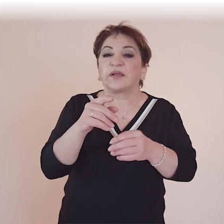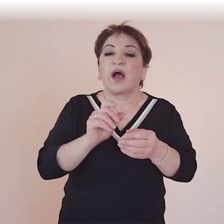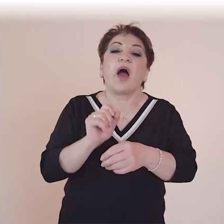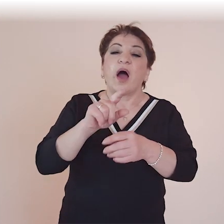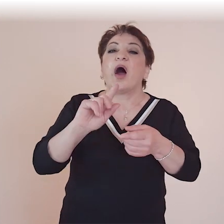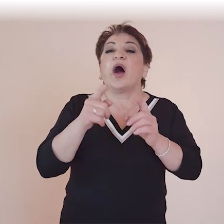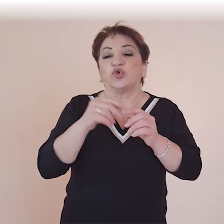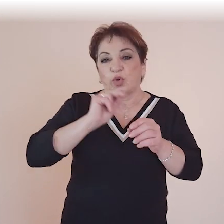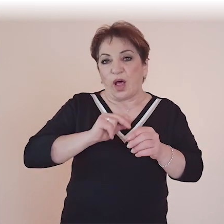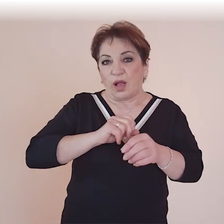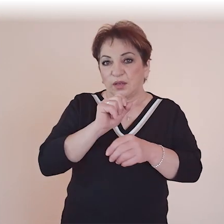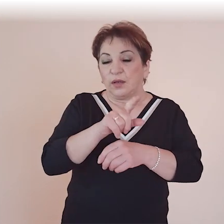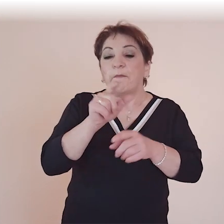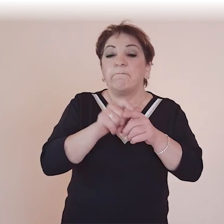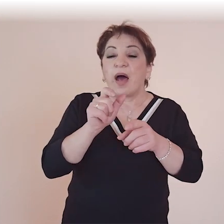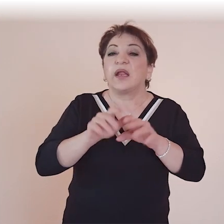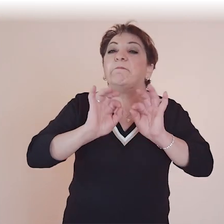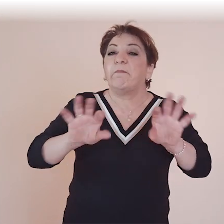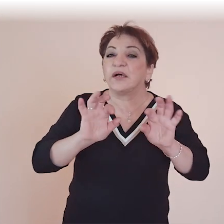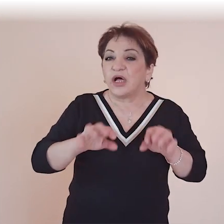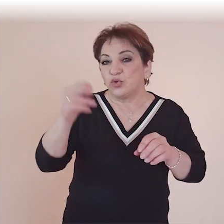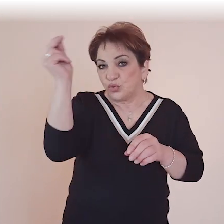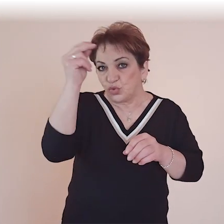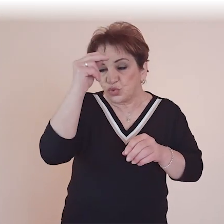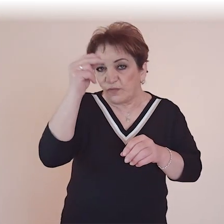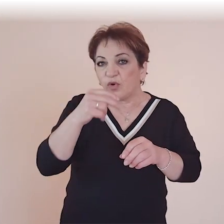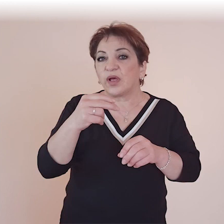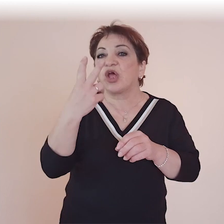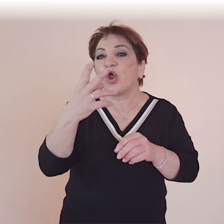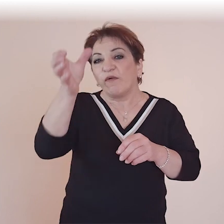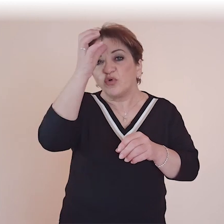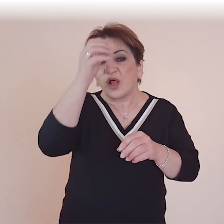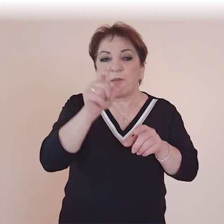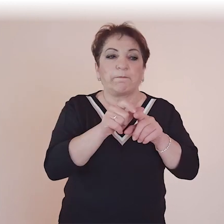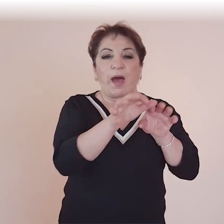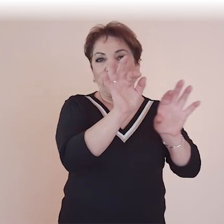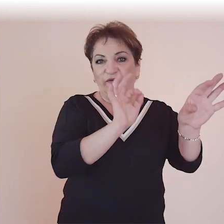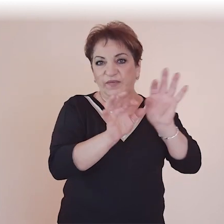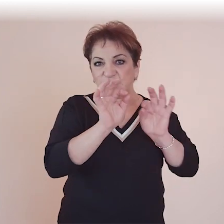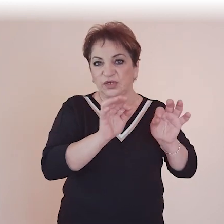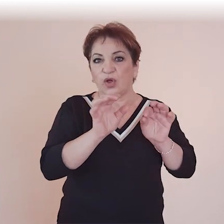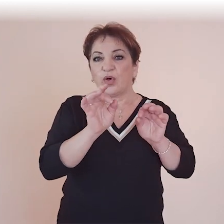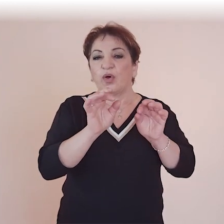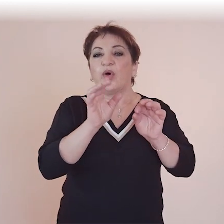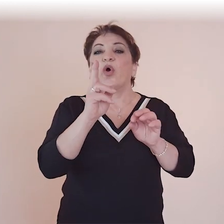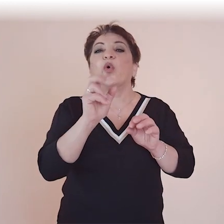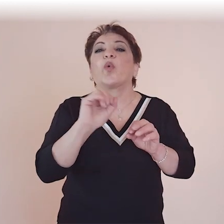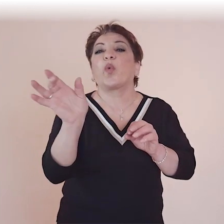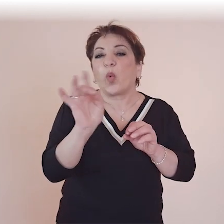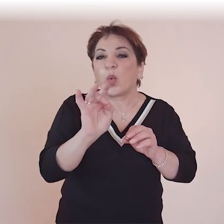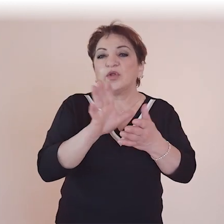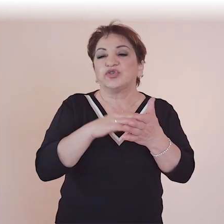առաջադրան որանք դուրս են բերել երկու բանաստեղծություններից։ Քուր, նշանակում է ամուր,